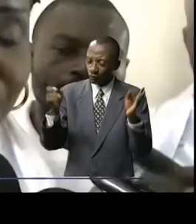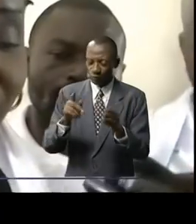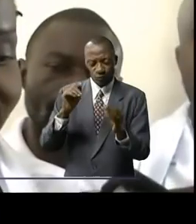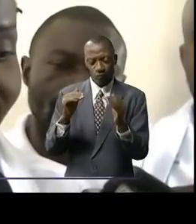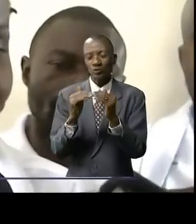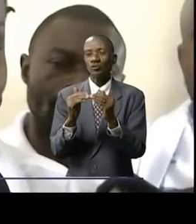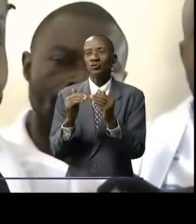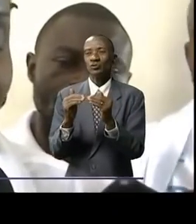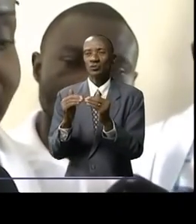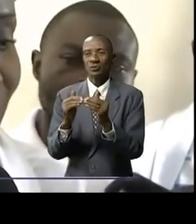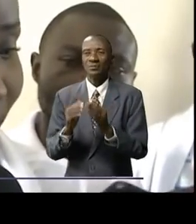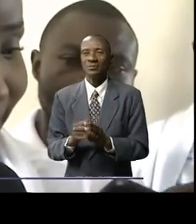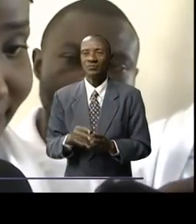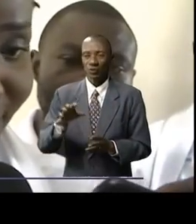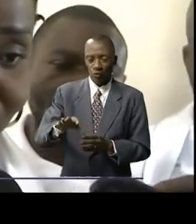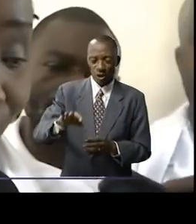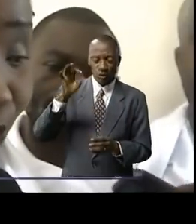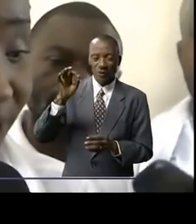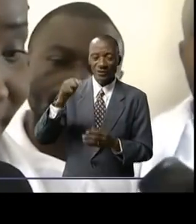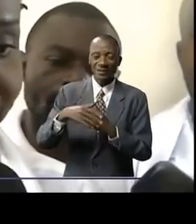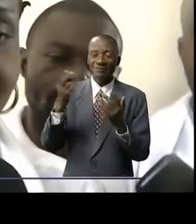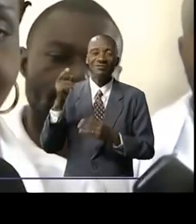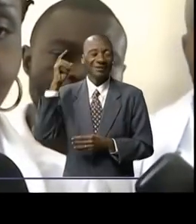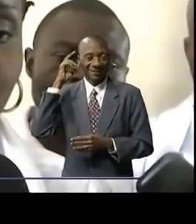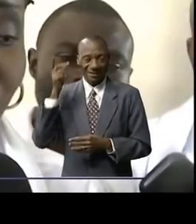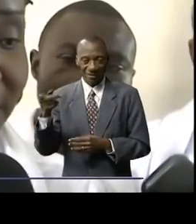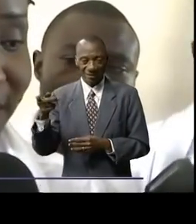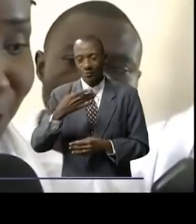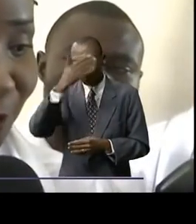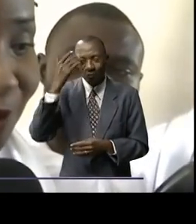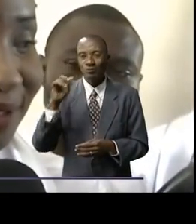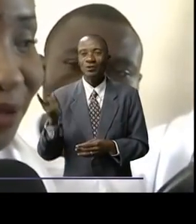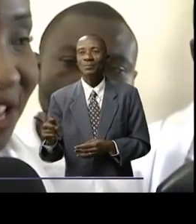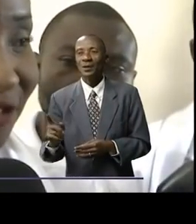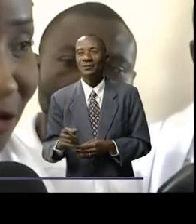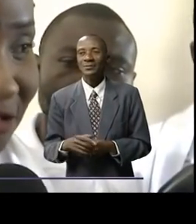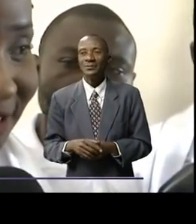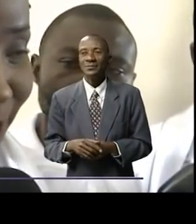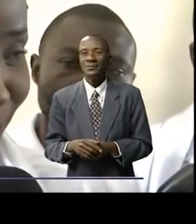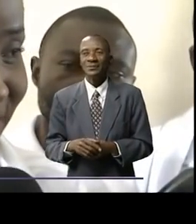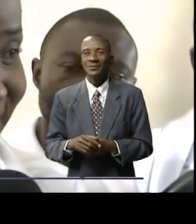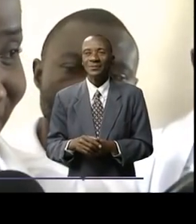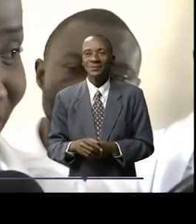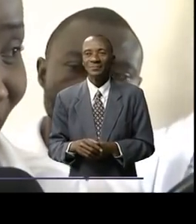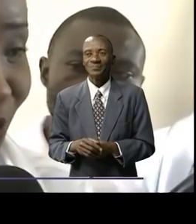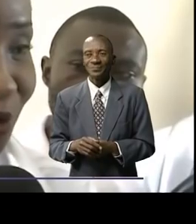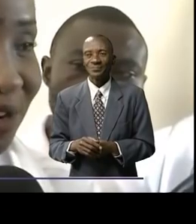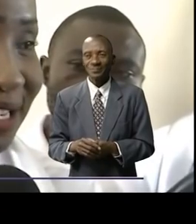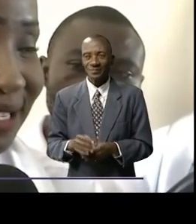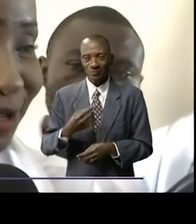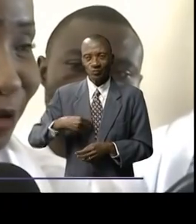congolais. Que Kananga est une ville historique, longtemps oubliée, nous sommes dignes d'un nom. devons revenir de là